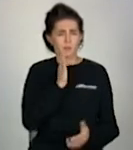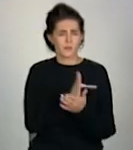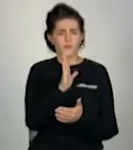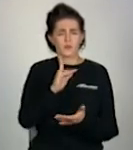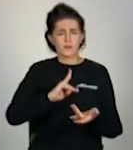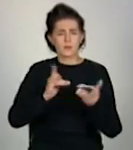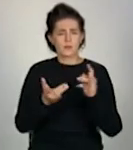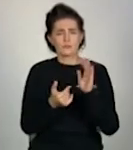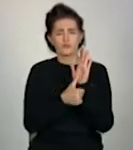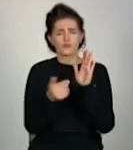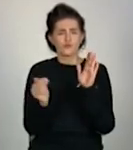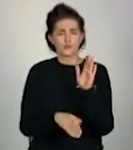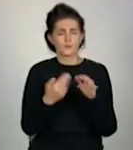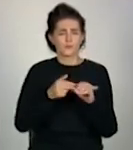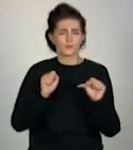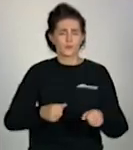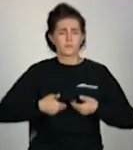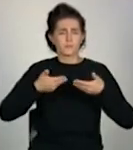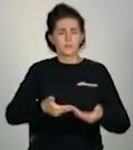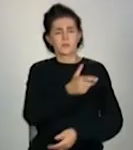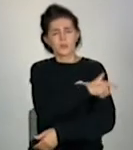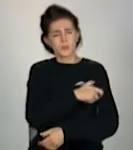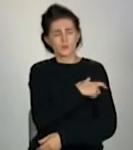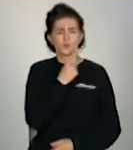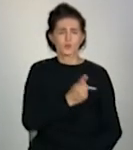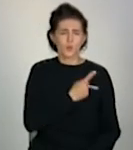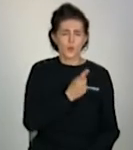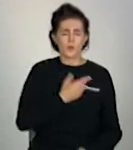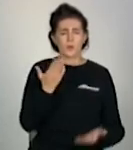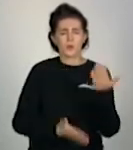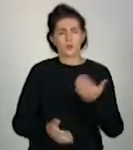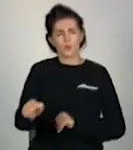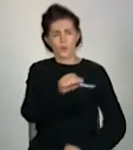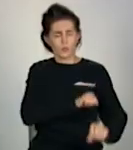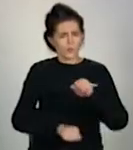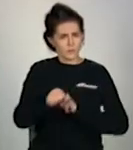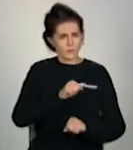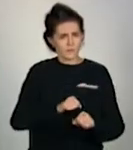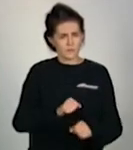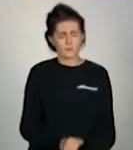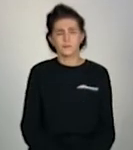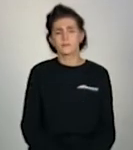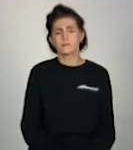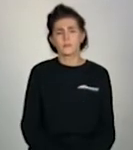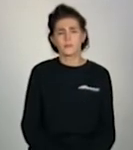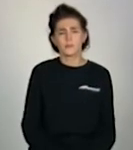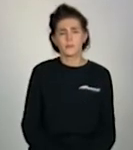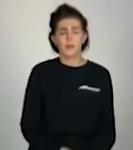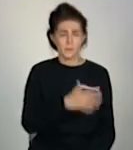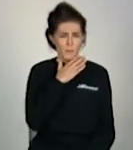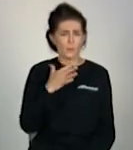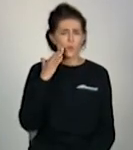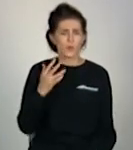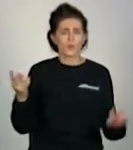За 6 тисяч пропонують влаштуватися вахтером, сторожем або ж прибиральницею. Дуже було багато потрібно